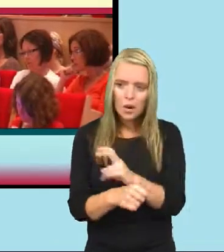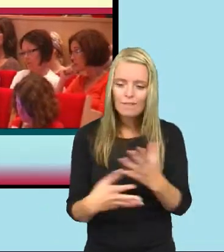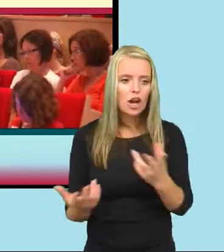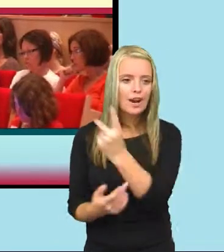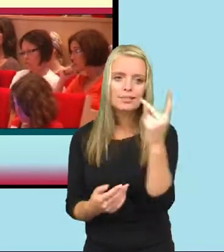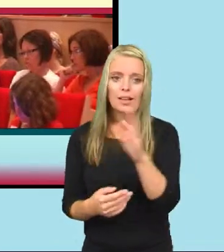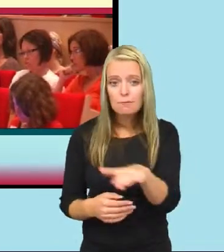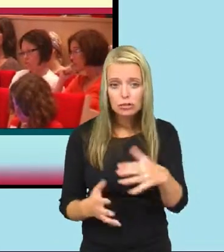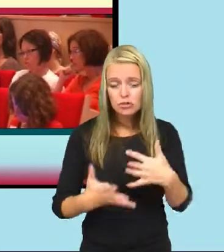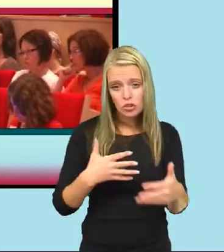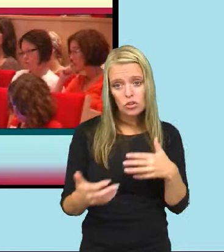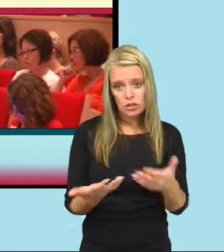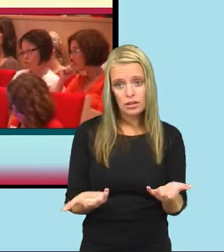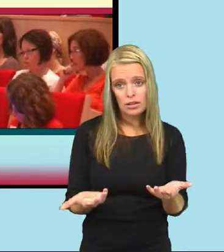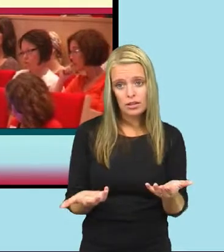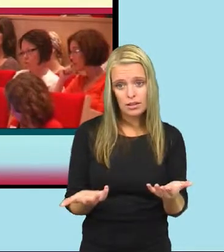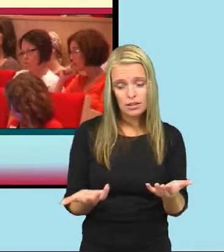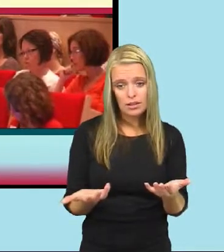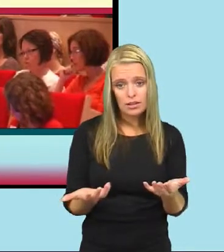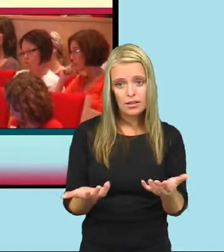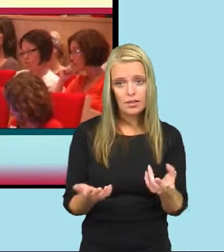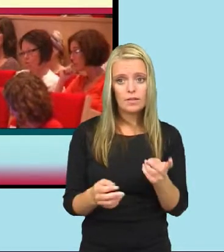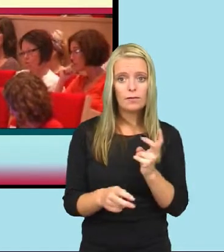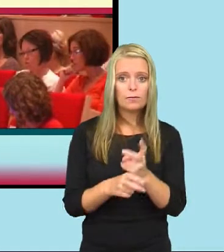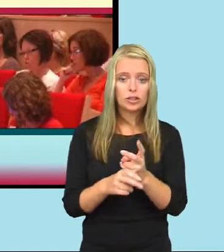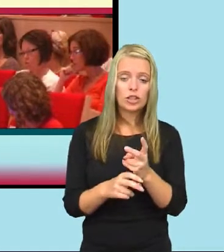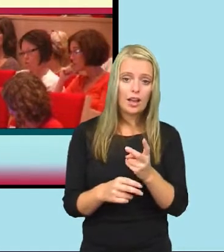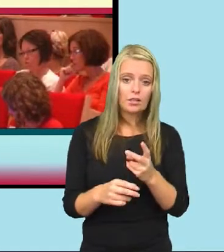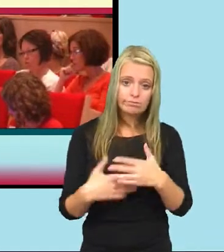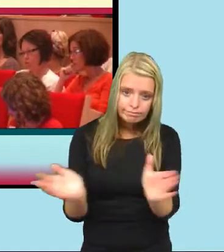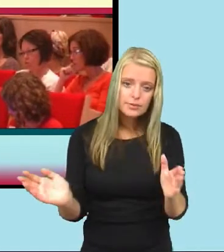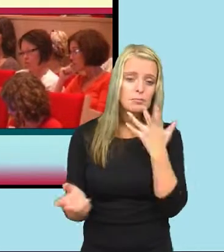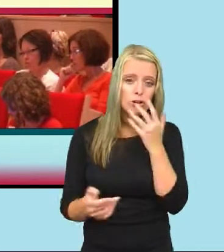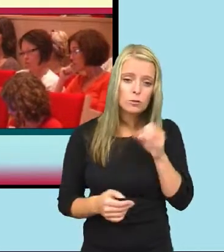och kliva ett steg framåt och våga prata om det.